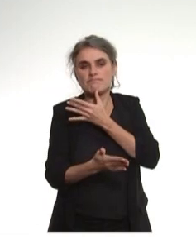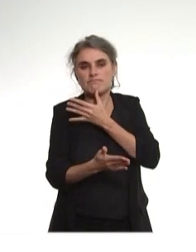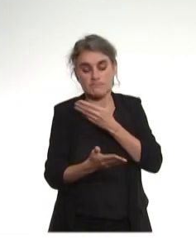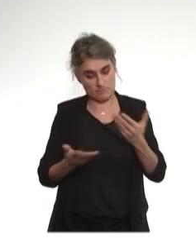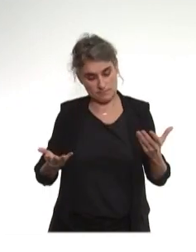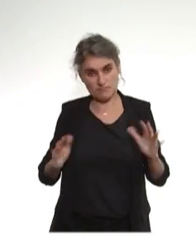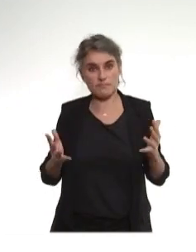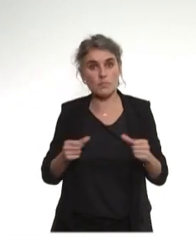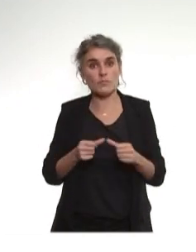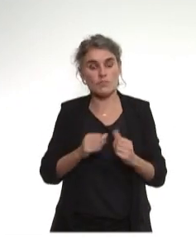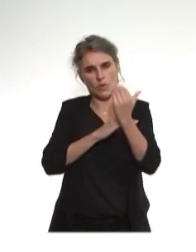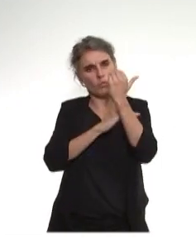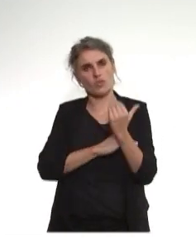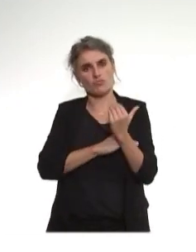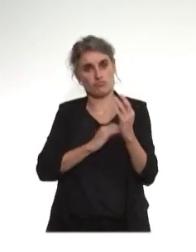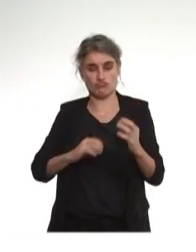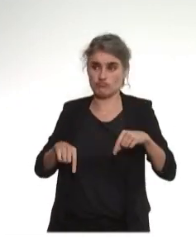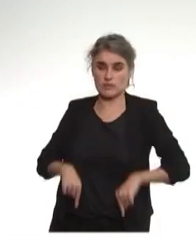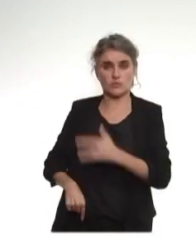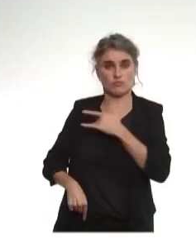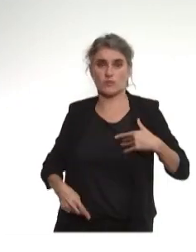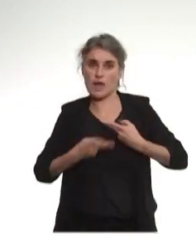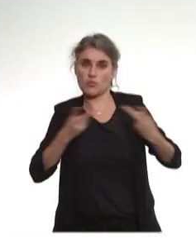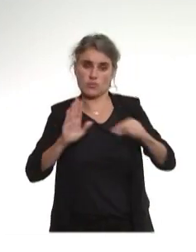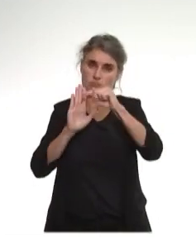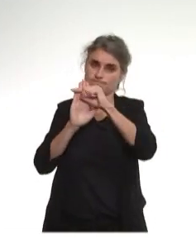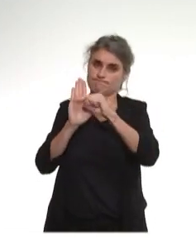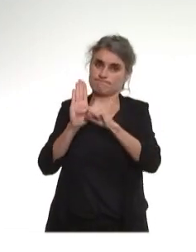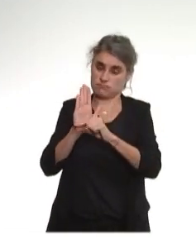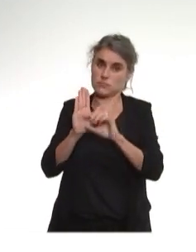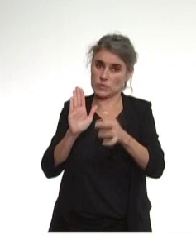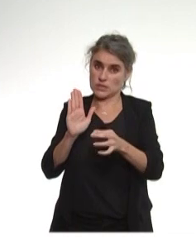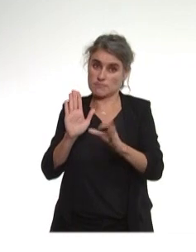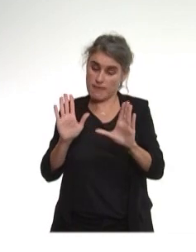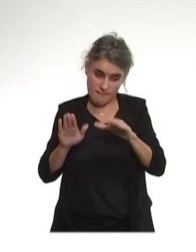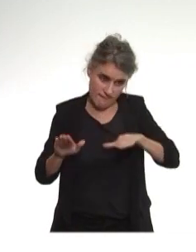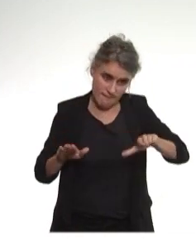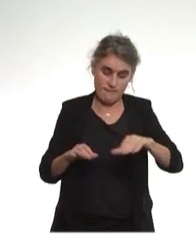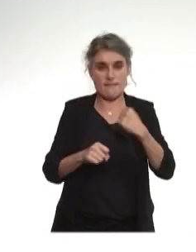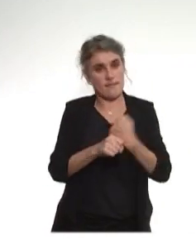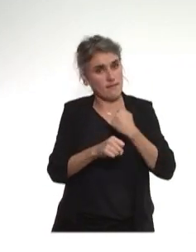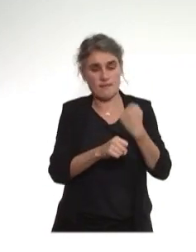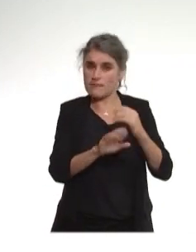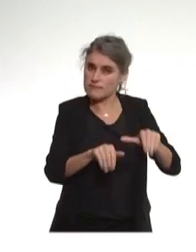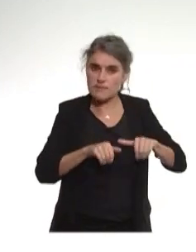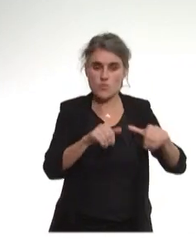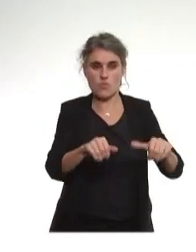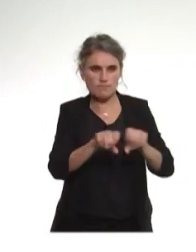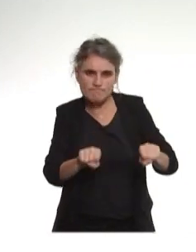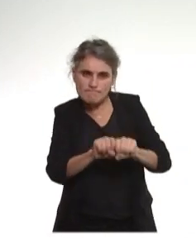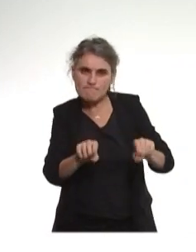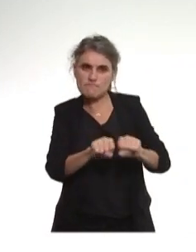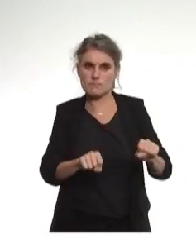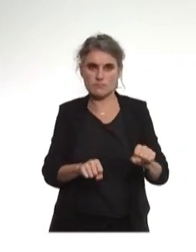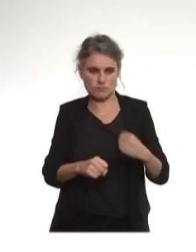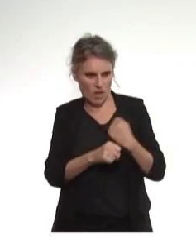annoncées par olivier ferrand mais il faut dans le même temps travailler produire protéger